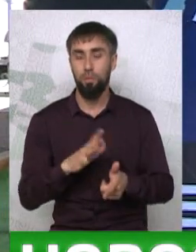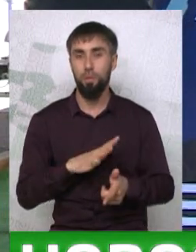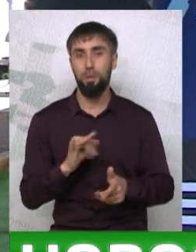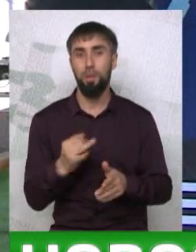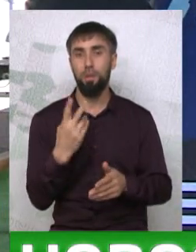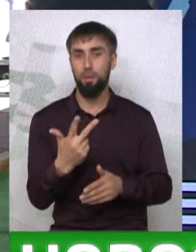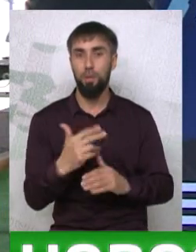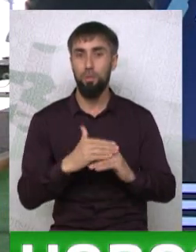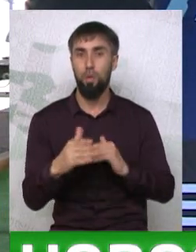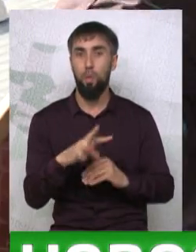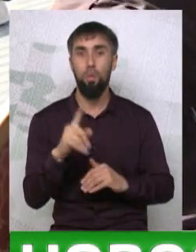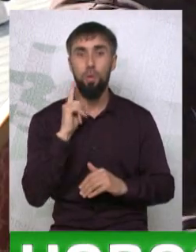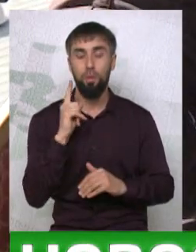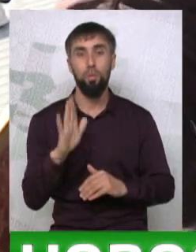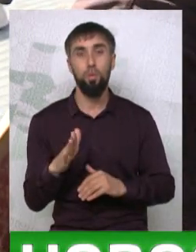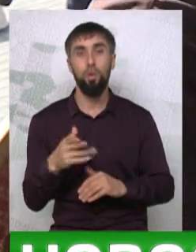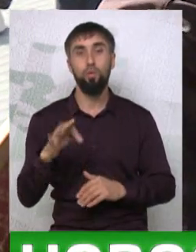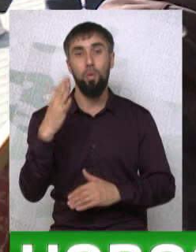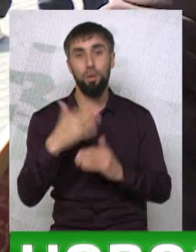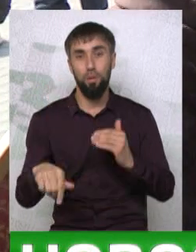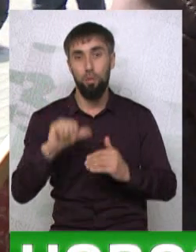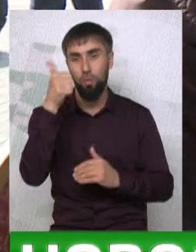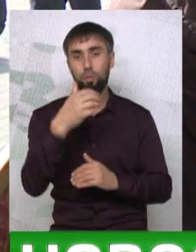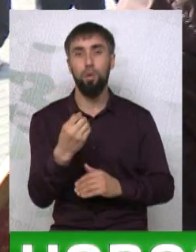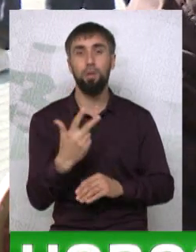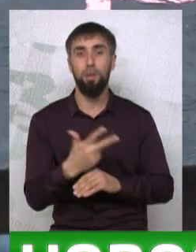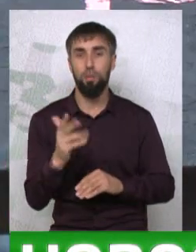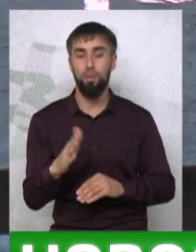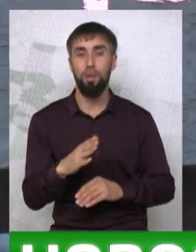3 площадки Ко-молодежи организует до конца года в Сунже,